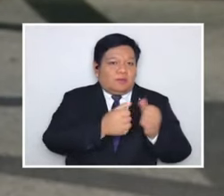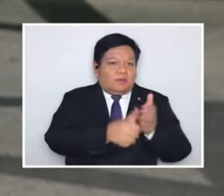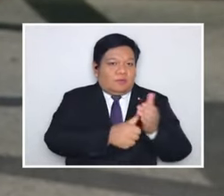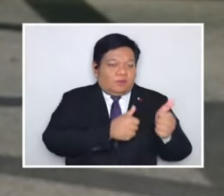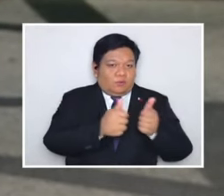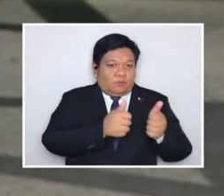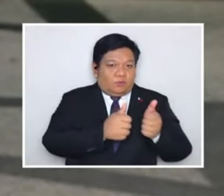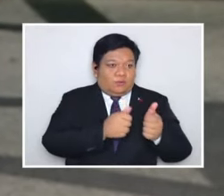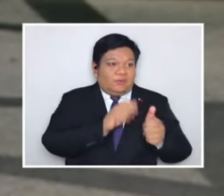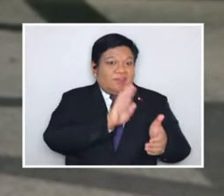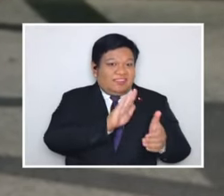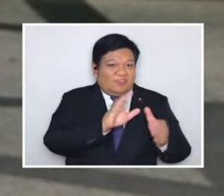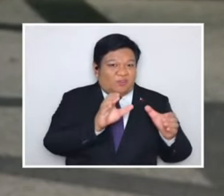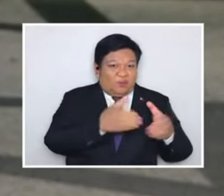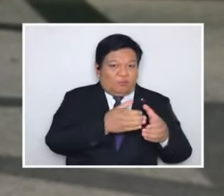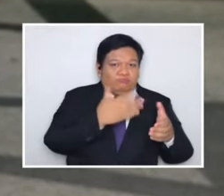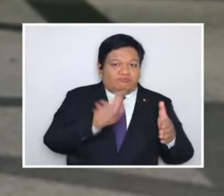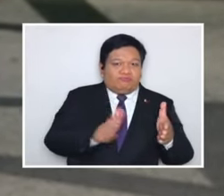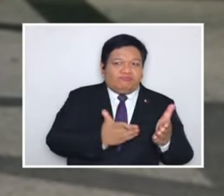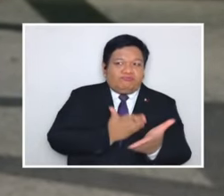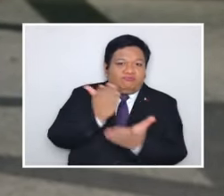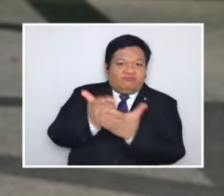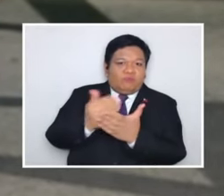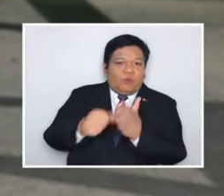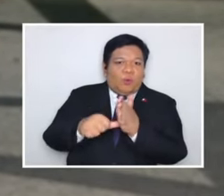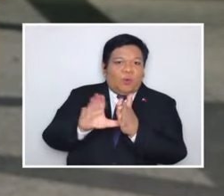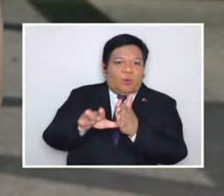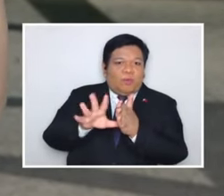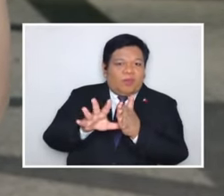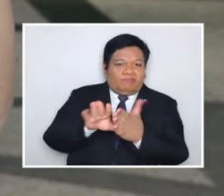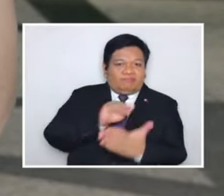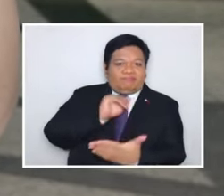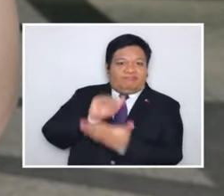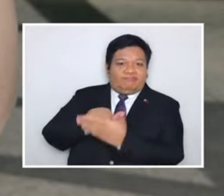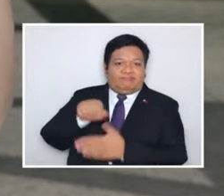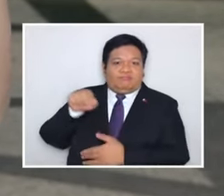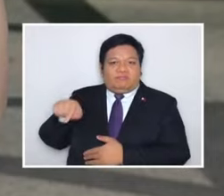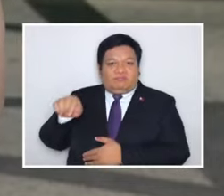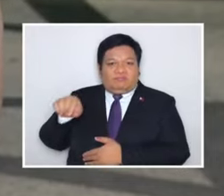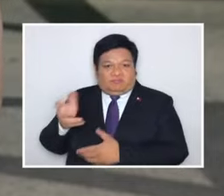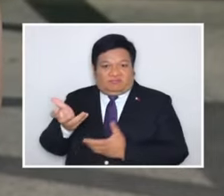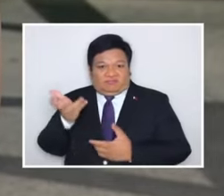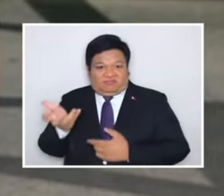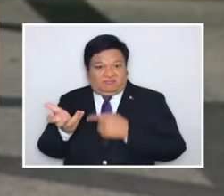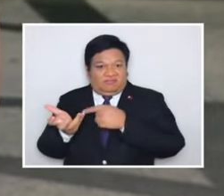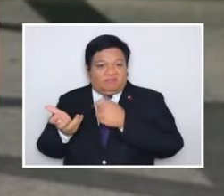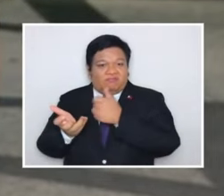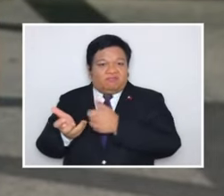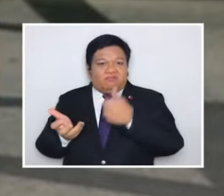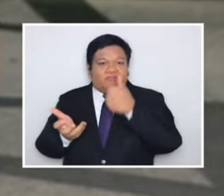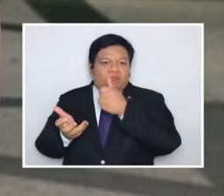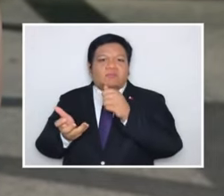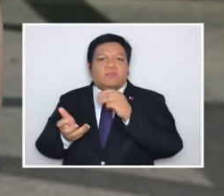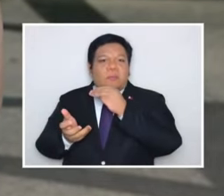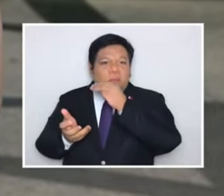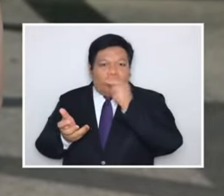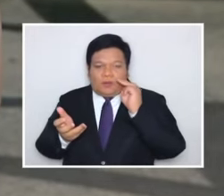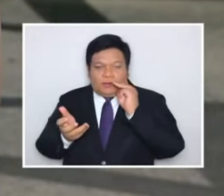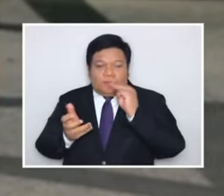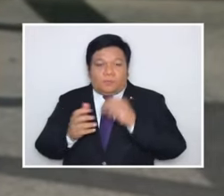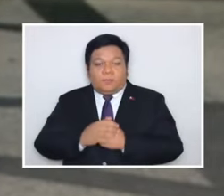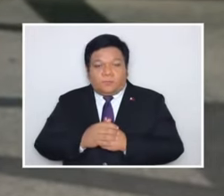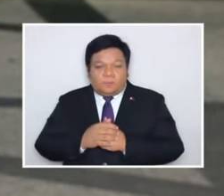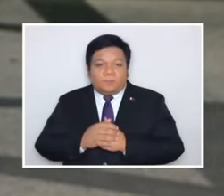ni Cusi sa COMELEC laban sa karibal na paksyon ni Senador Manny Pacquiao at Coco Pimentel. Nagpapatrol,